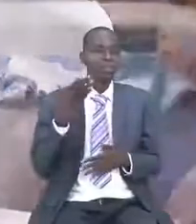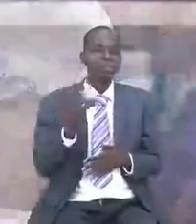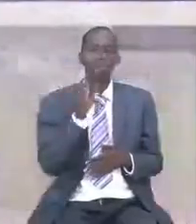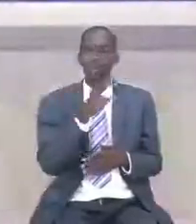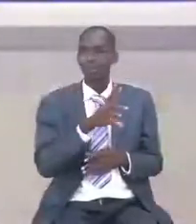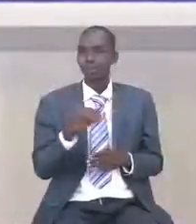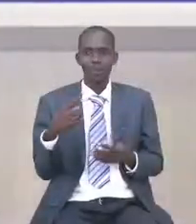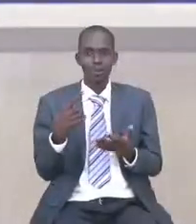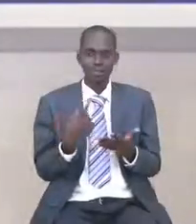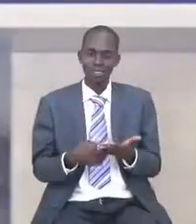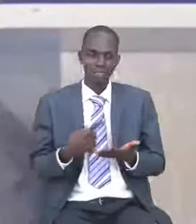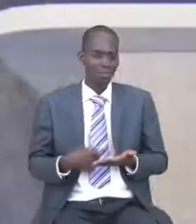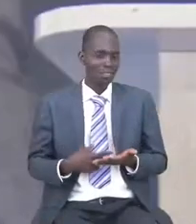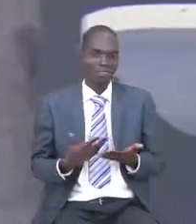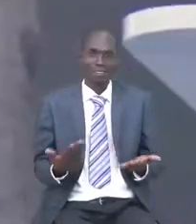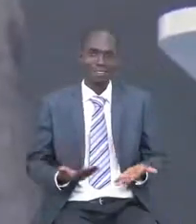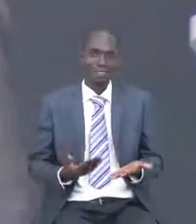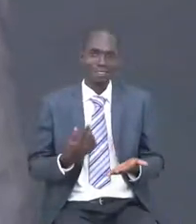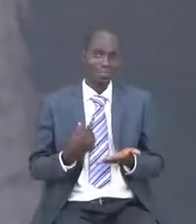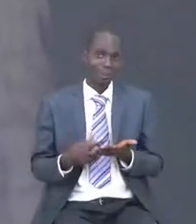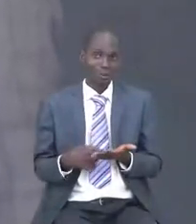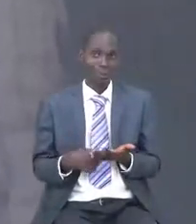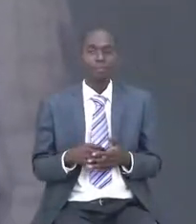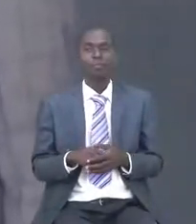Maintenant, il n'y a pas de débat ici.